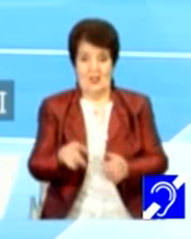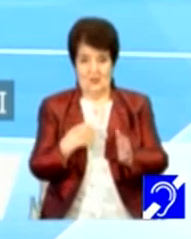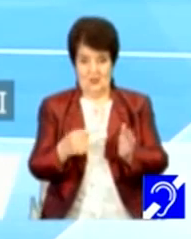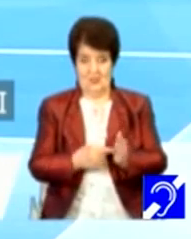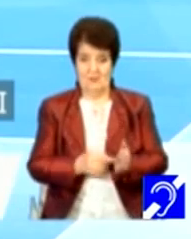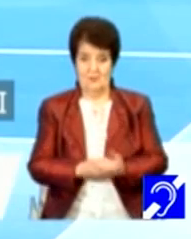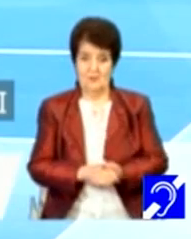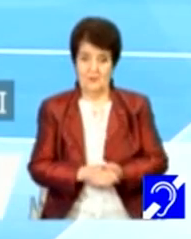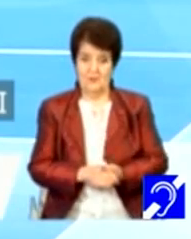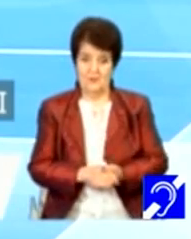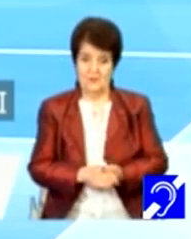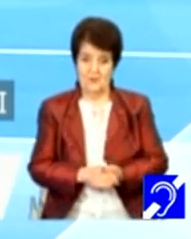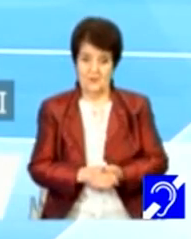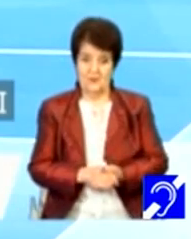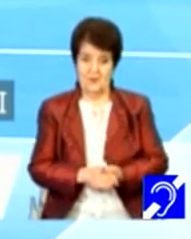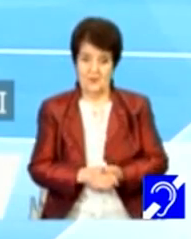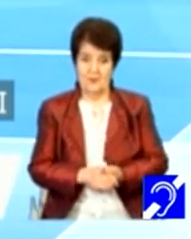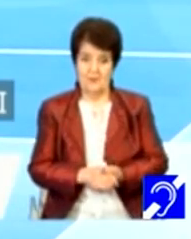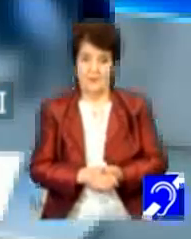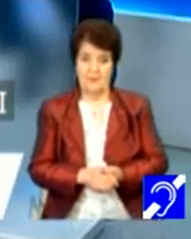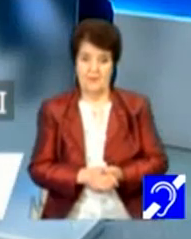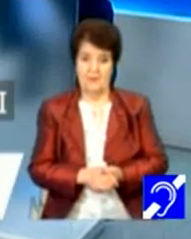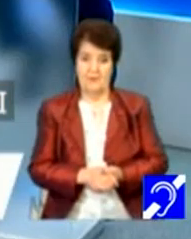și domnul Prohnitski? Știți,